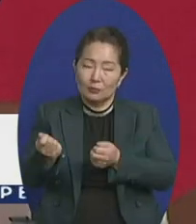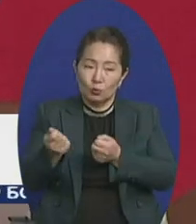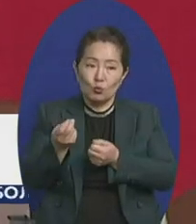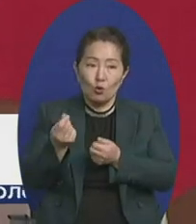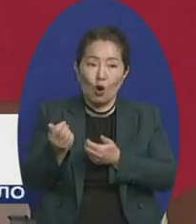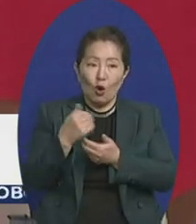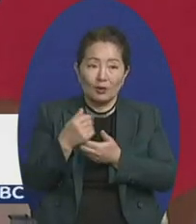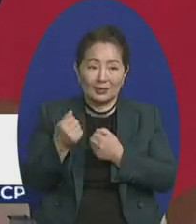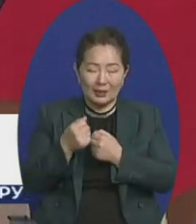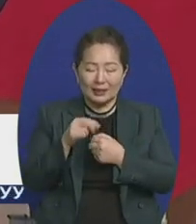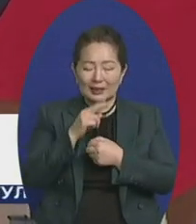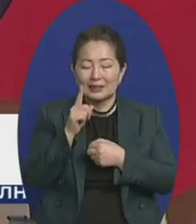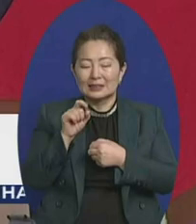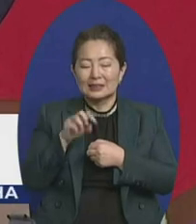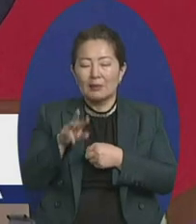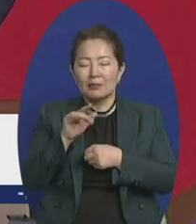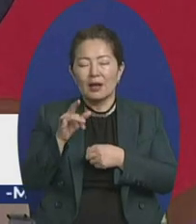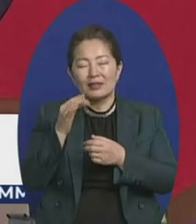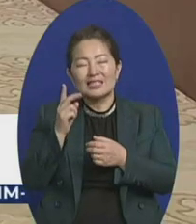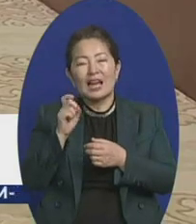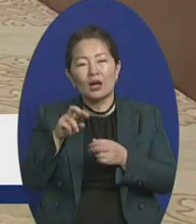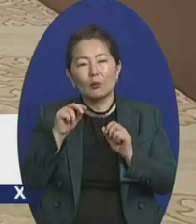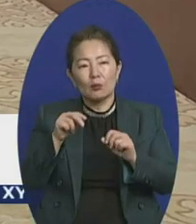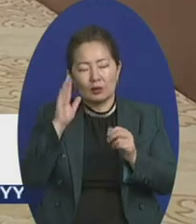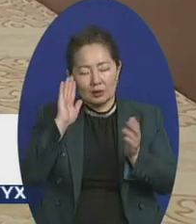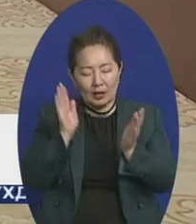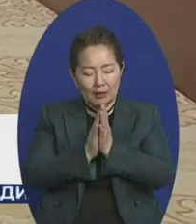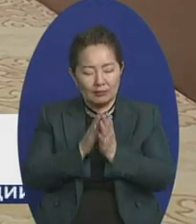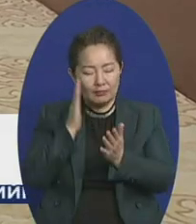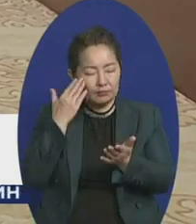үйлчлэгийг бүрэн захимжуулах чиглэлээр хамтарч ажиллахаар тогтсон байна.